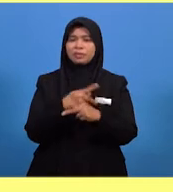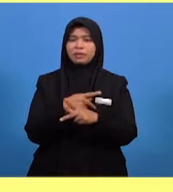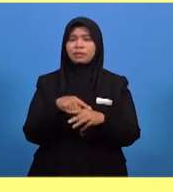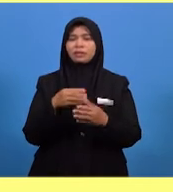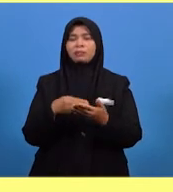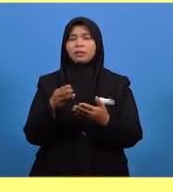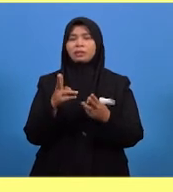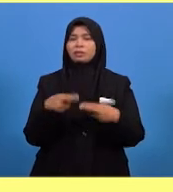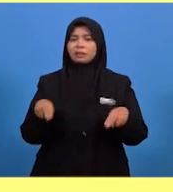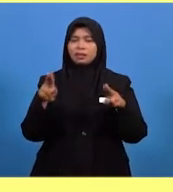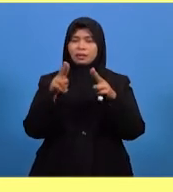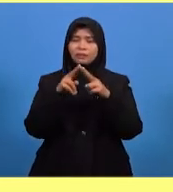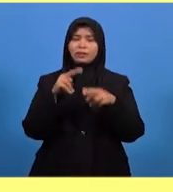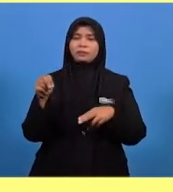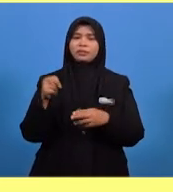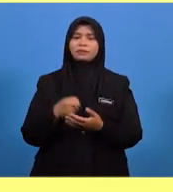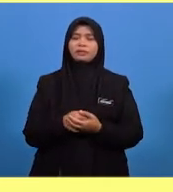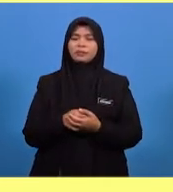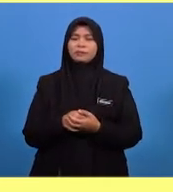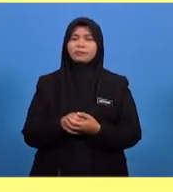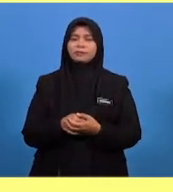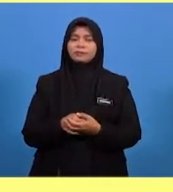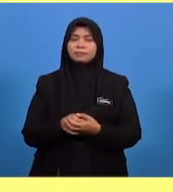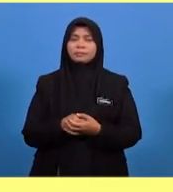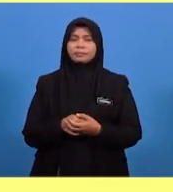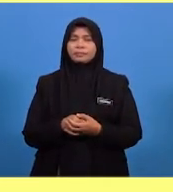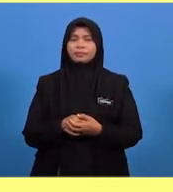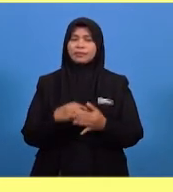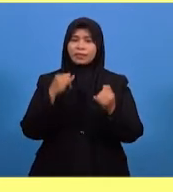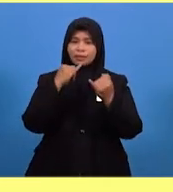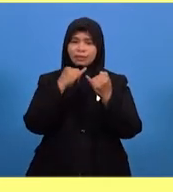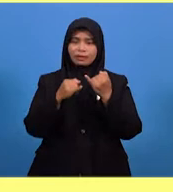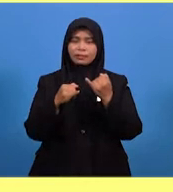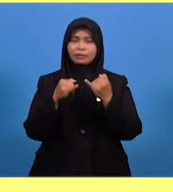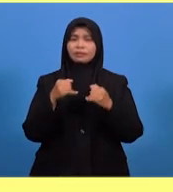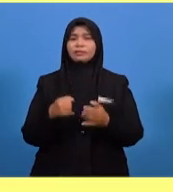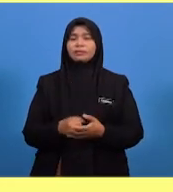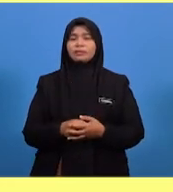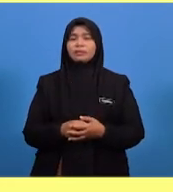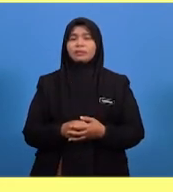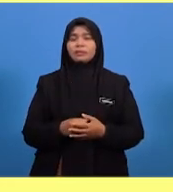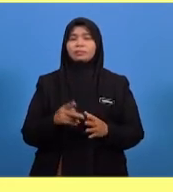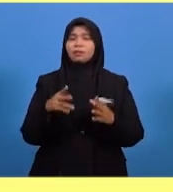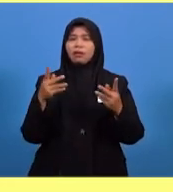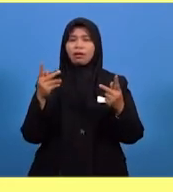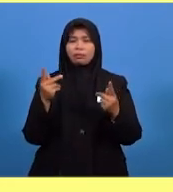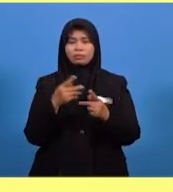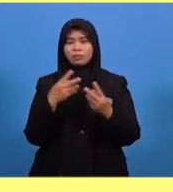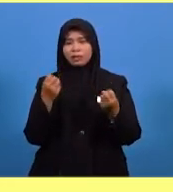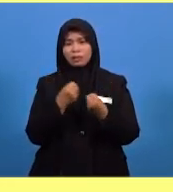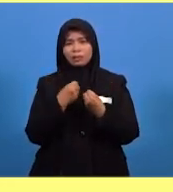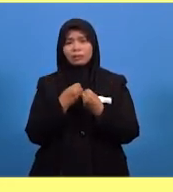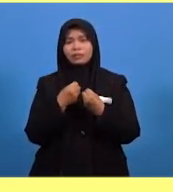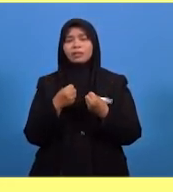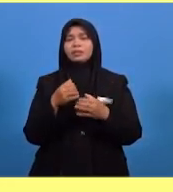perang diberi keutamaan akhir sekali permusuhan antara